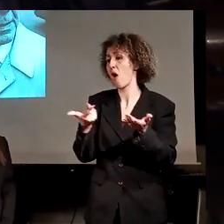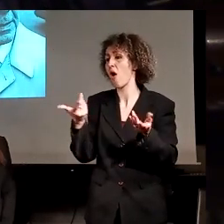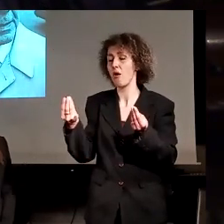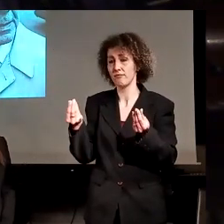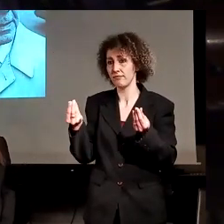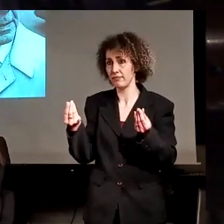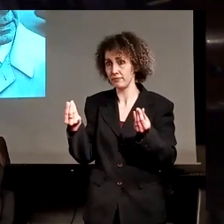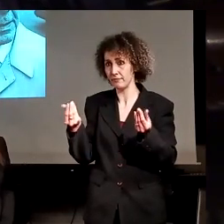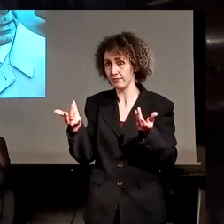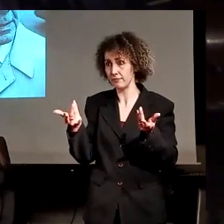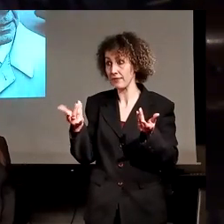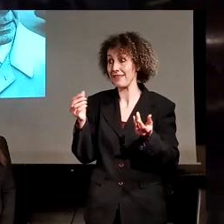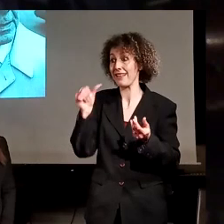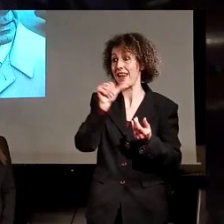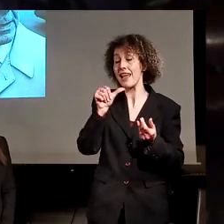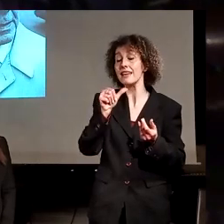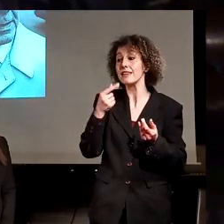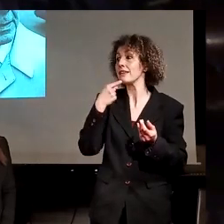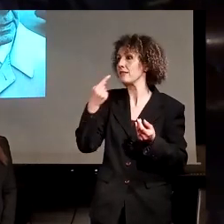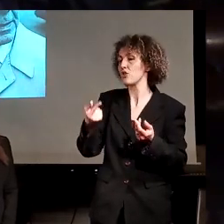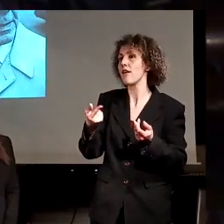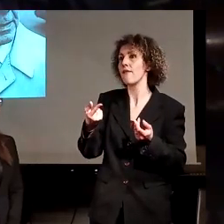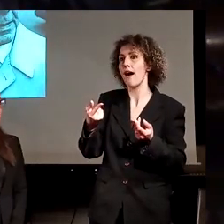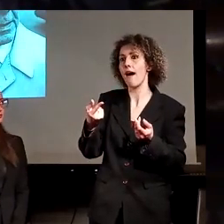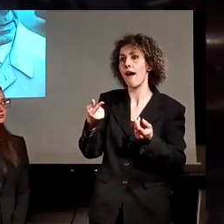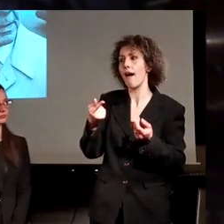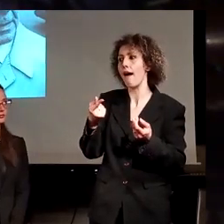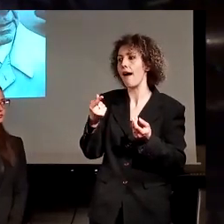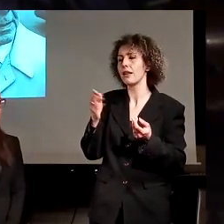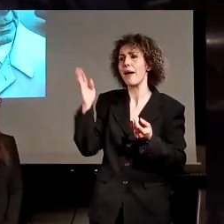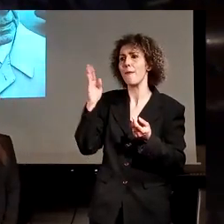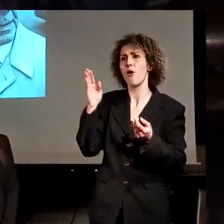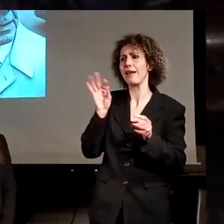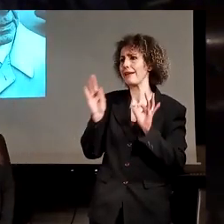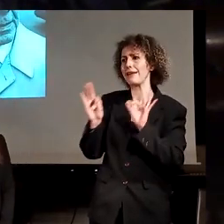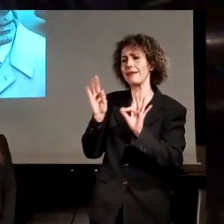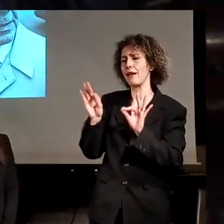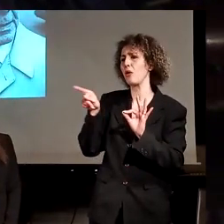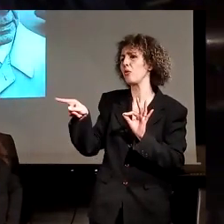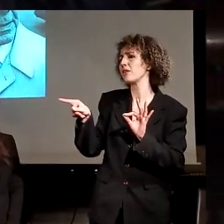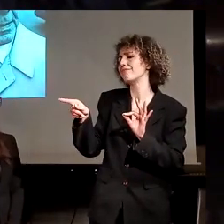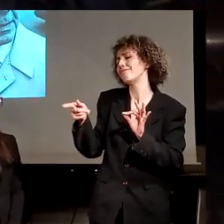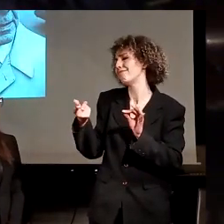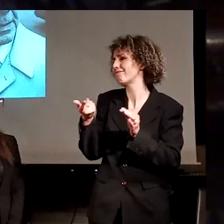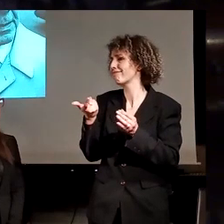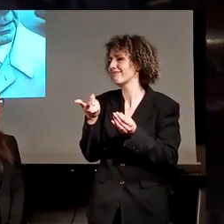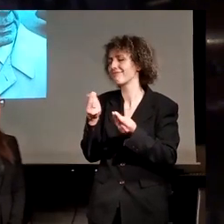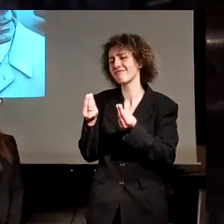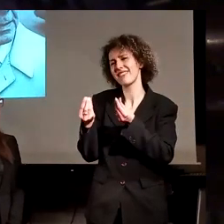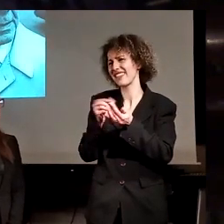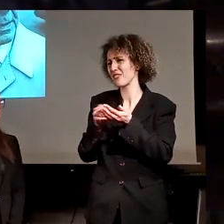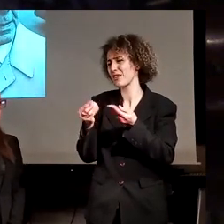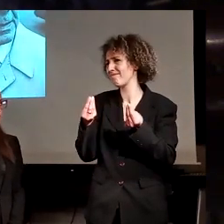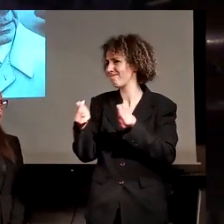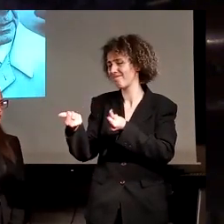elias canetti un altro grande che diceva lui non può non cozza con la pietra la blandisce solo non fa sanguinare la parata